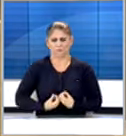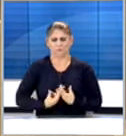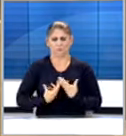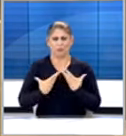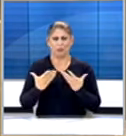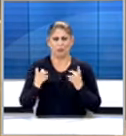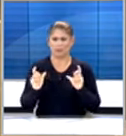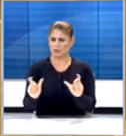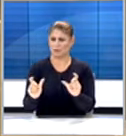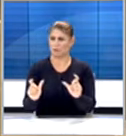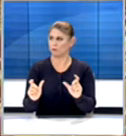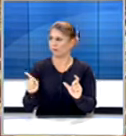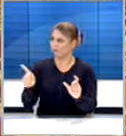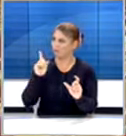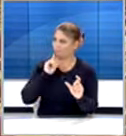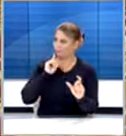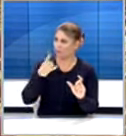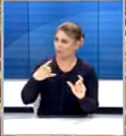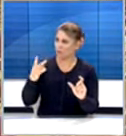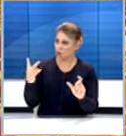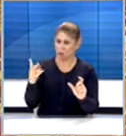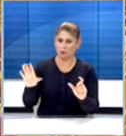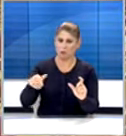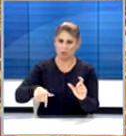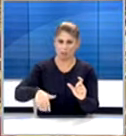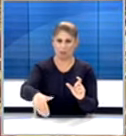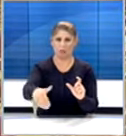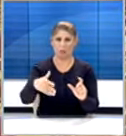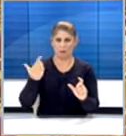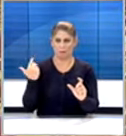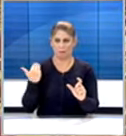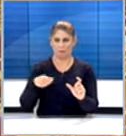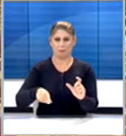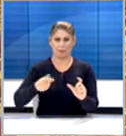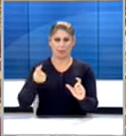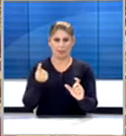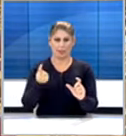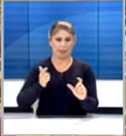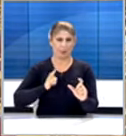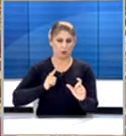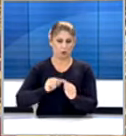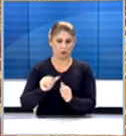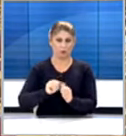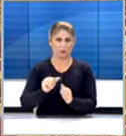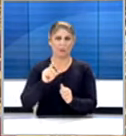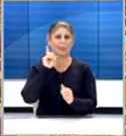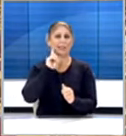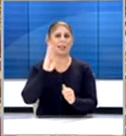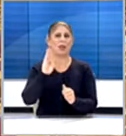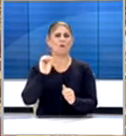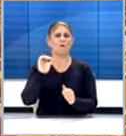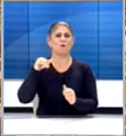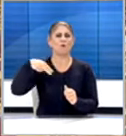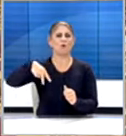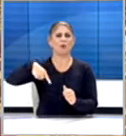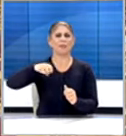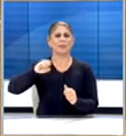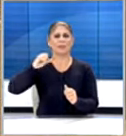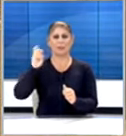Κυρία Κωνσταντοπούλου, εδώ πριν από μερικούς μήνες η υπουργός της Νέας Δημοκρατίας, κυρία Βούλτεψη, είχε